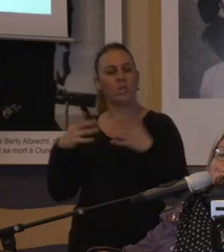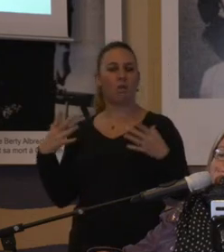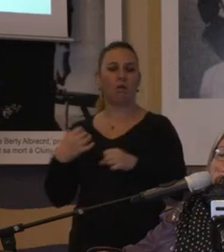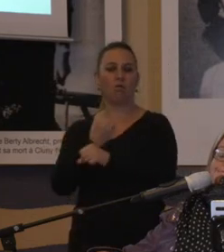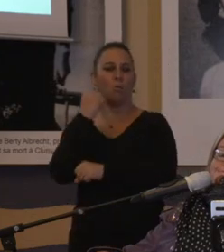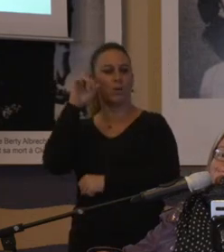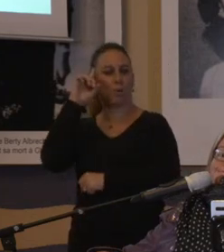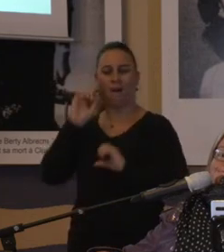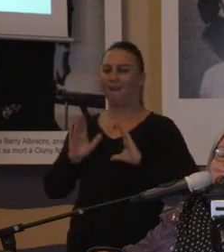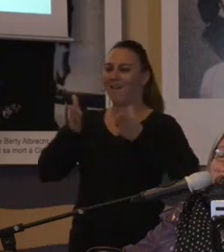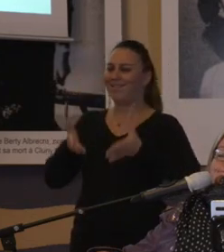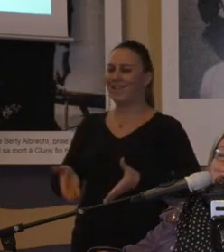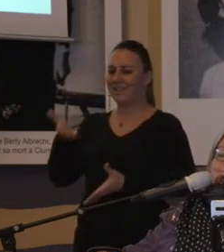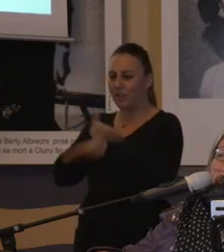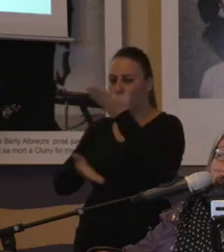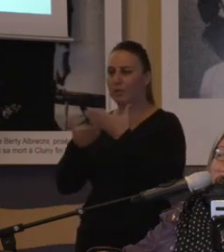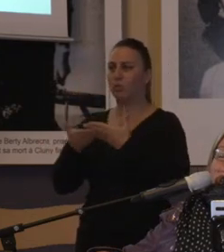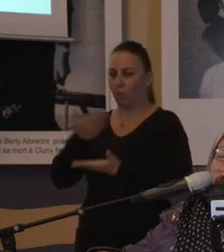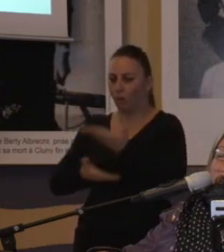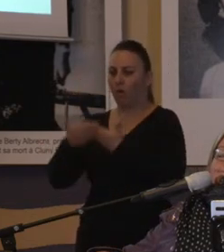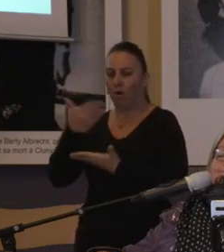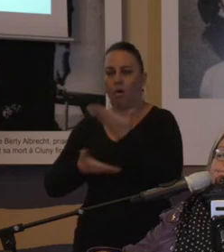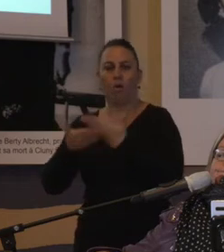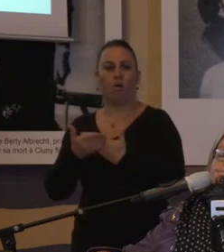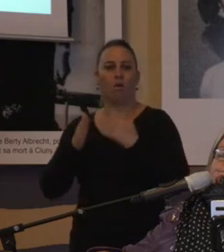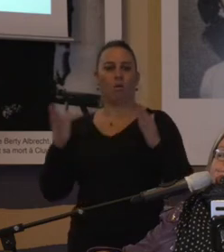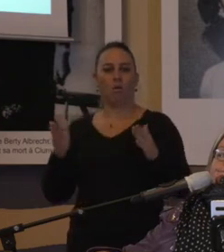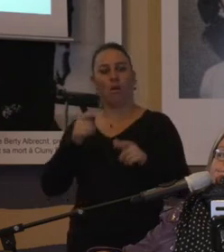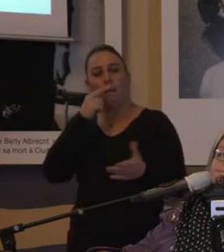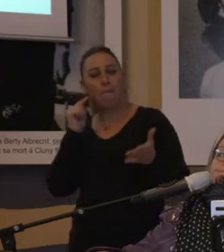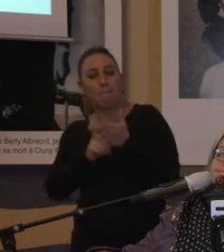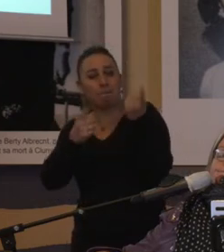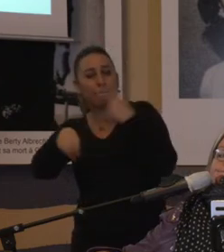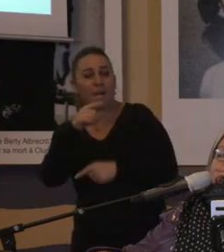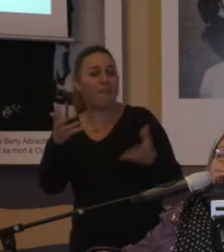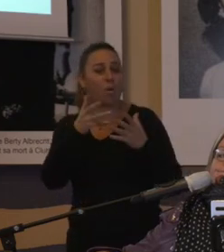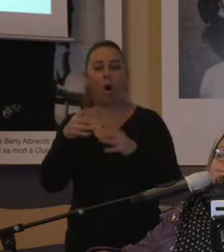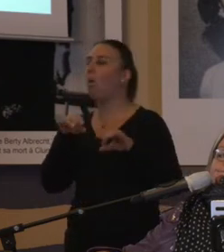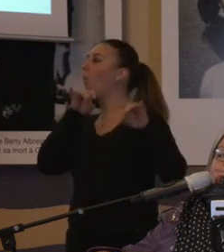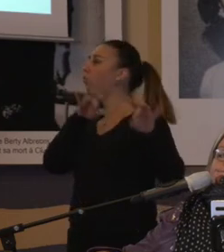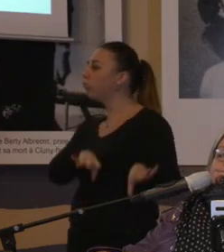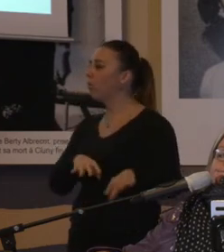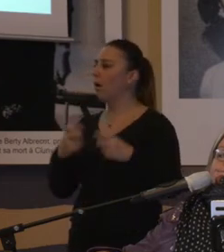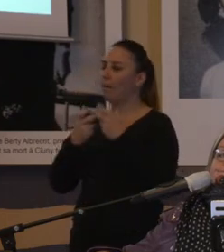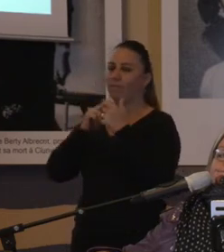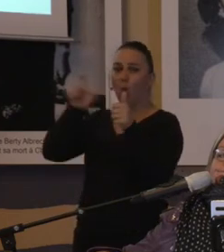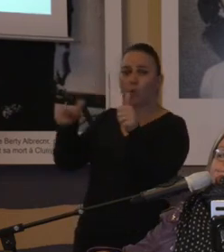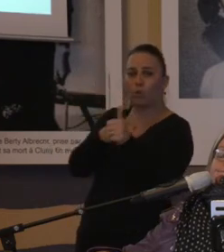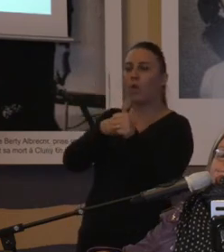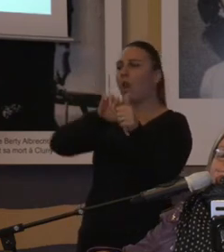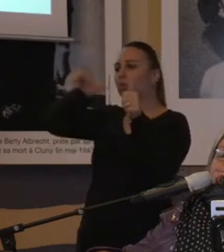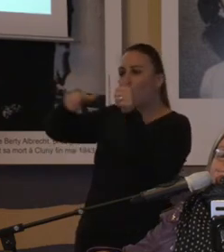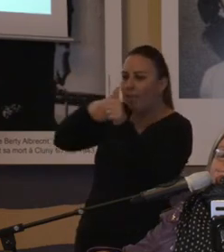la prise de décision de substitution et qui ne reconnaissent pas la volonté et les préférences des personnes handicapées, c'est-à-dire les mesures de tutelle, de